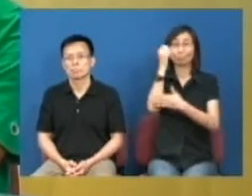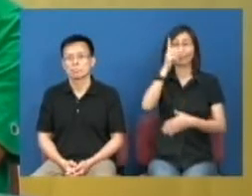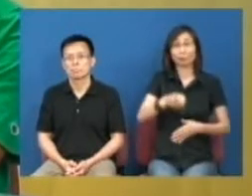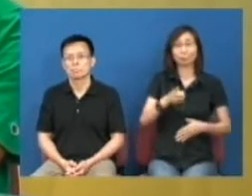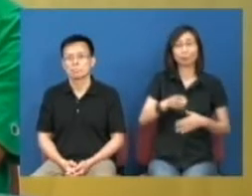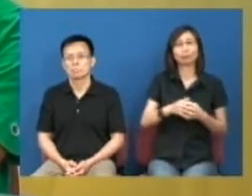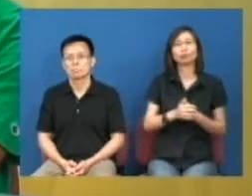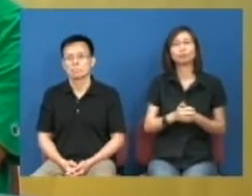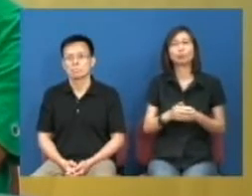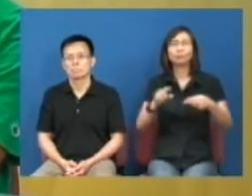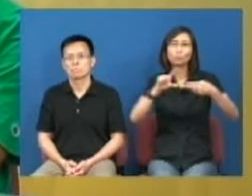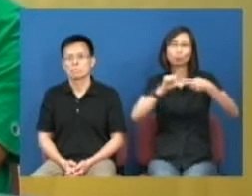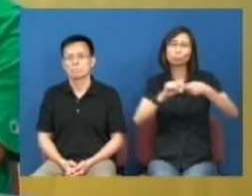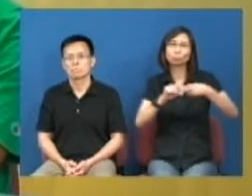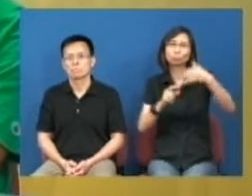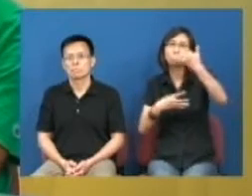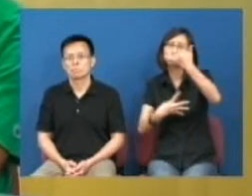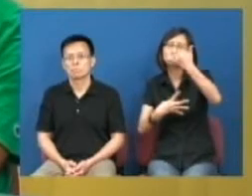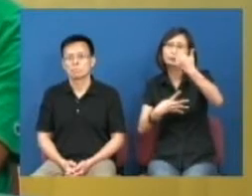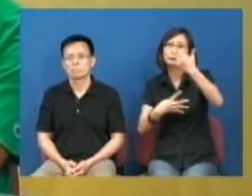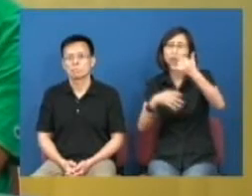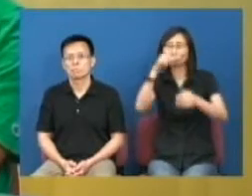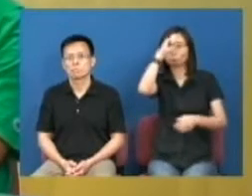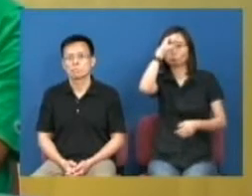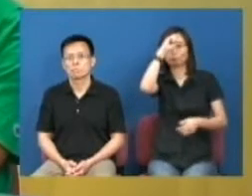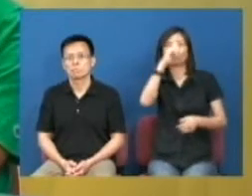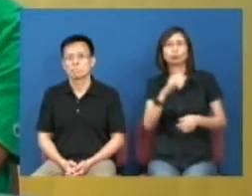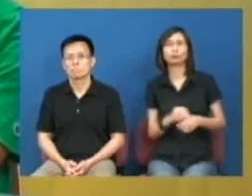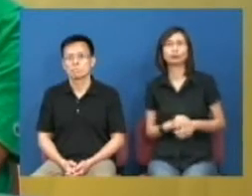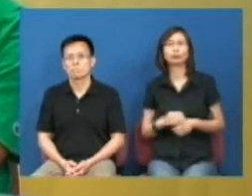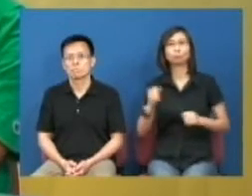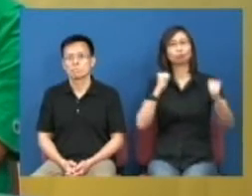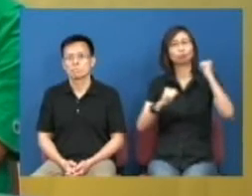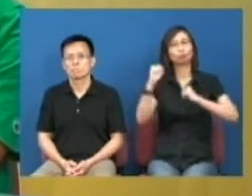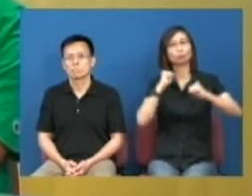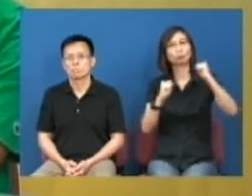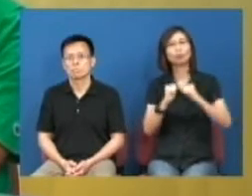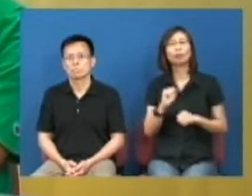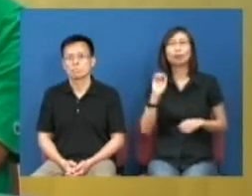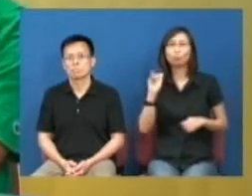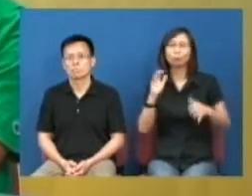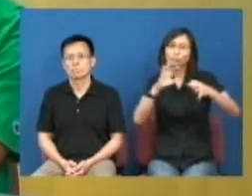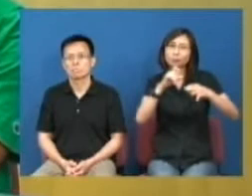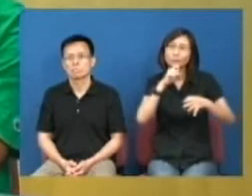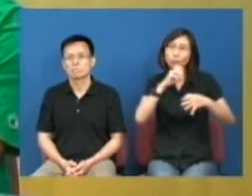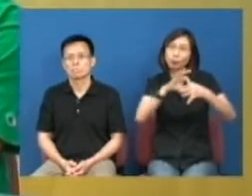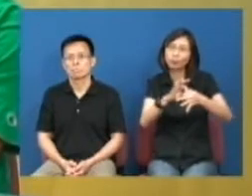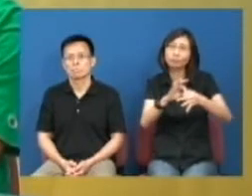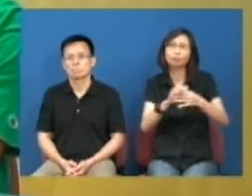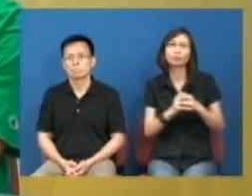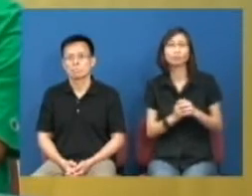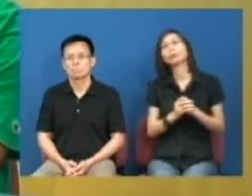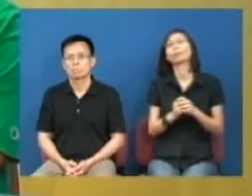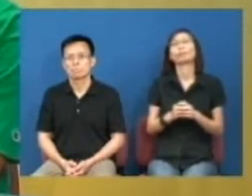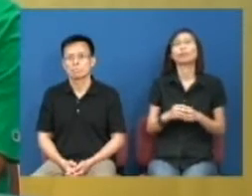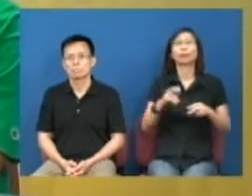四即係悼念活動拉上關係嘅話，除非你可以講到三樣嘢。第一樣嘢就係話清朝同埋呢一個中共現政權咧，